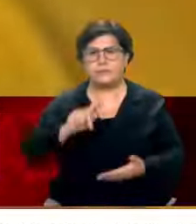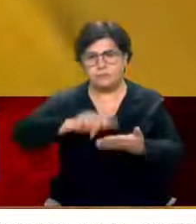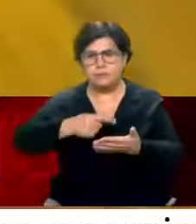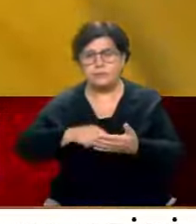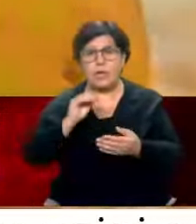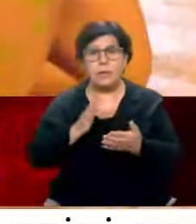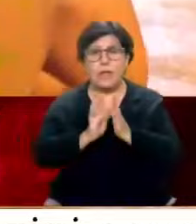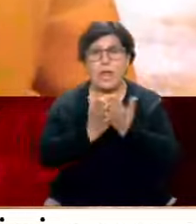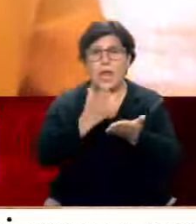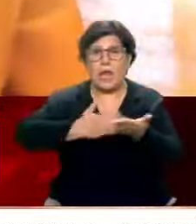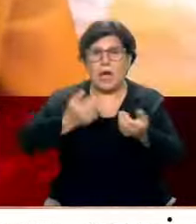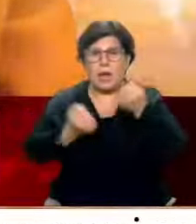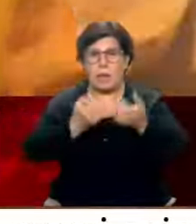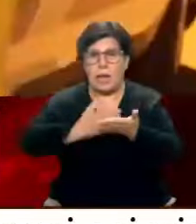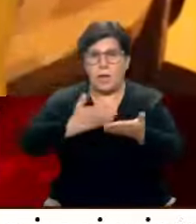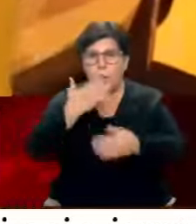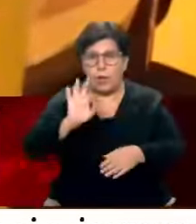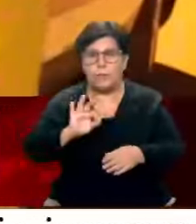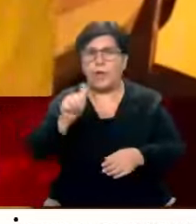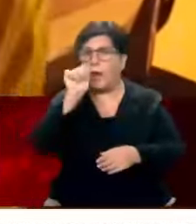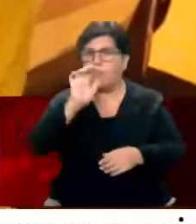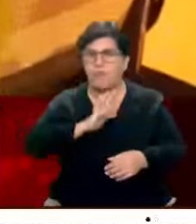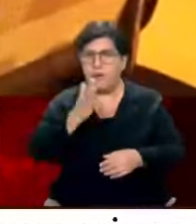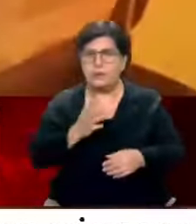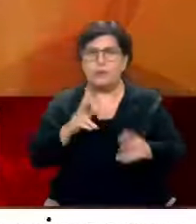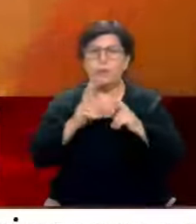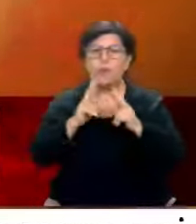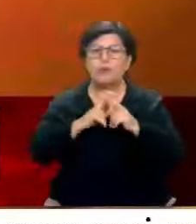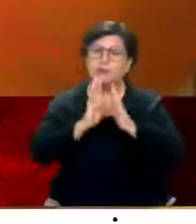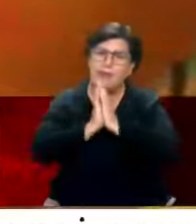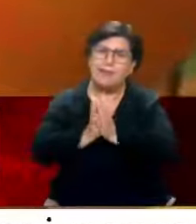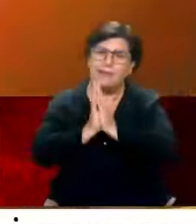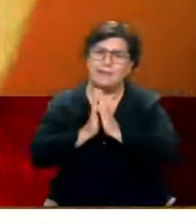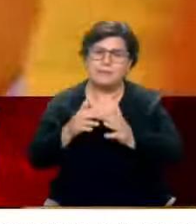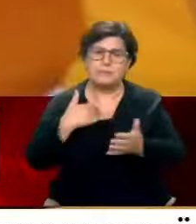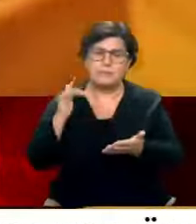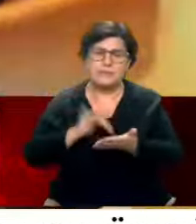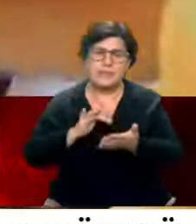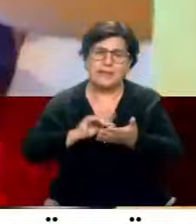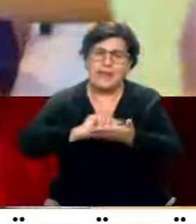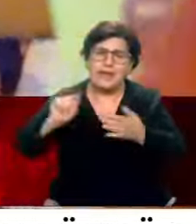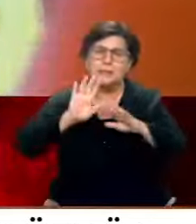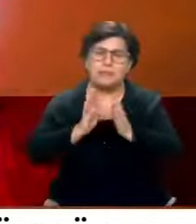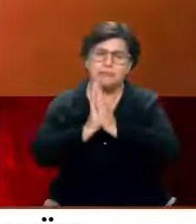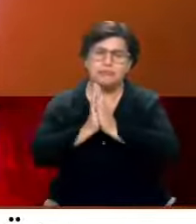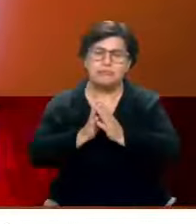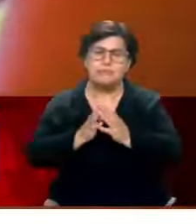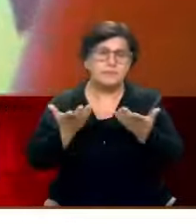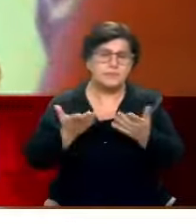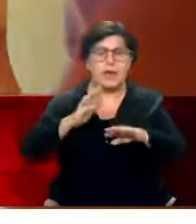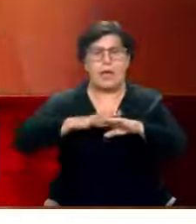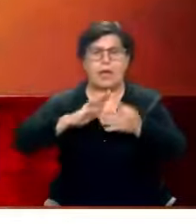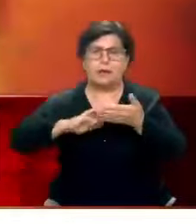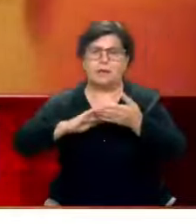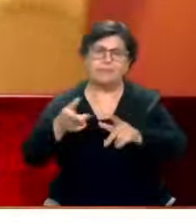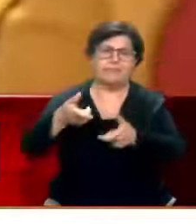Hem ehliyeti yoktu hem de alkollüydü. Polise dakikalarca yalvardı. Cezadan kaçamayacağını anlayınca da arkadaşına yazılmasını